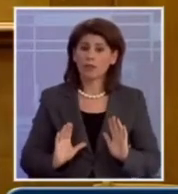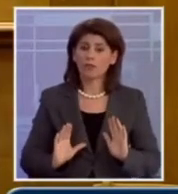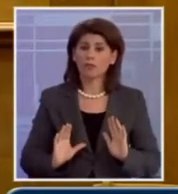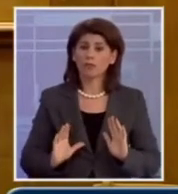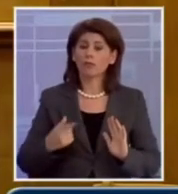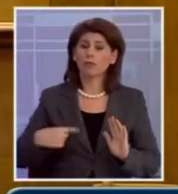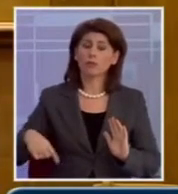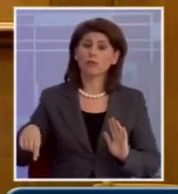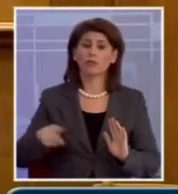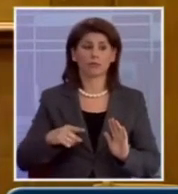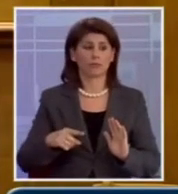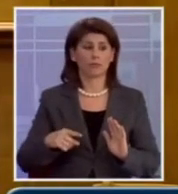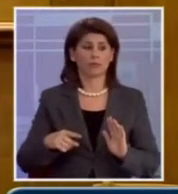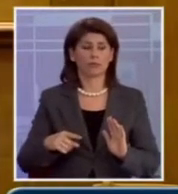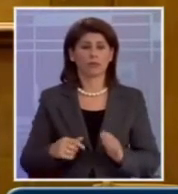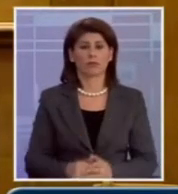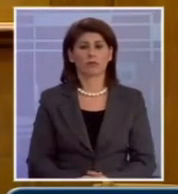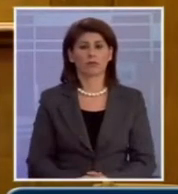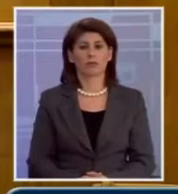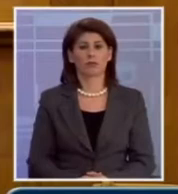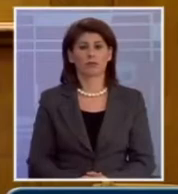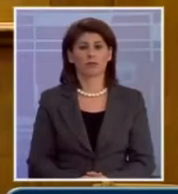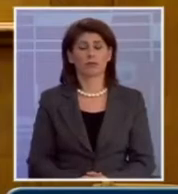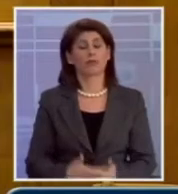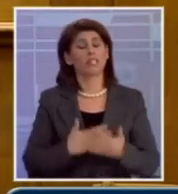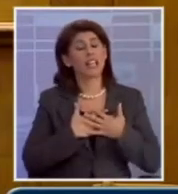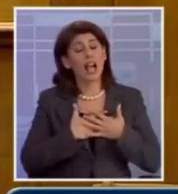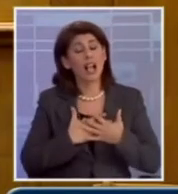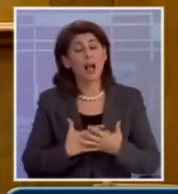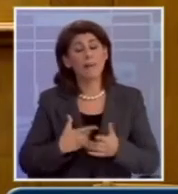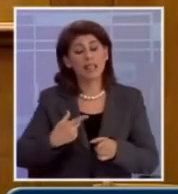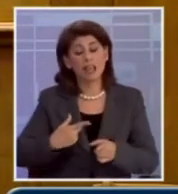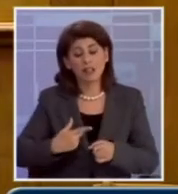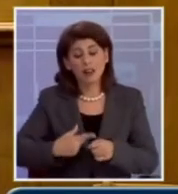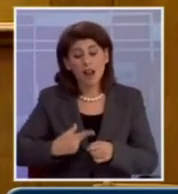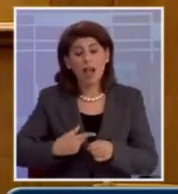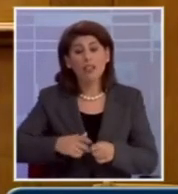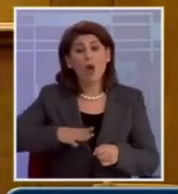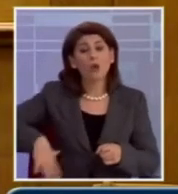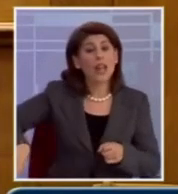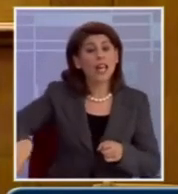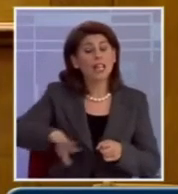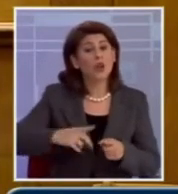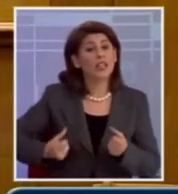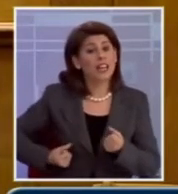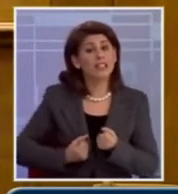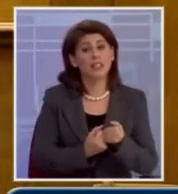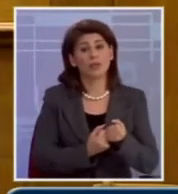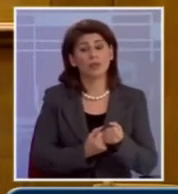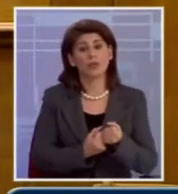επικαλούμεθα όλοι και να επικαλεστούμε τον πατριωτισμό των Ελλήνων και να στηρίξουμε, κάνοντας